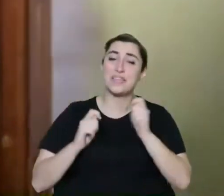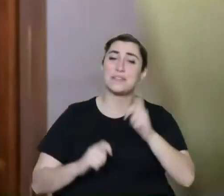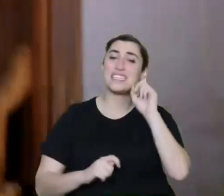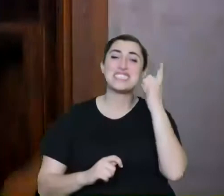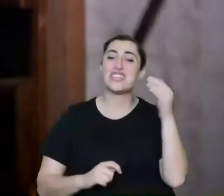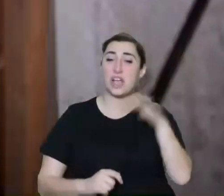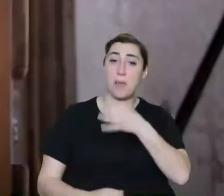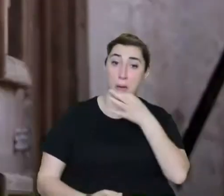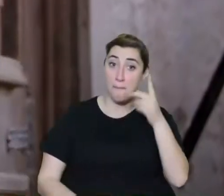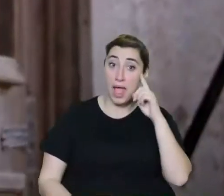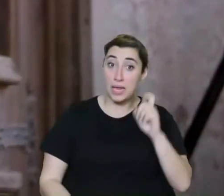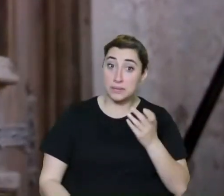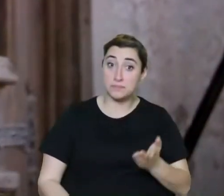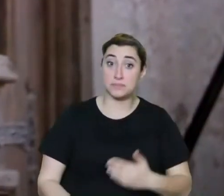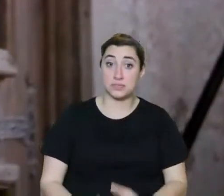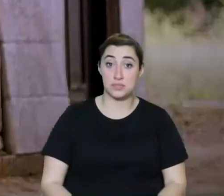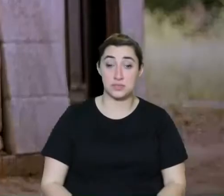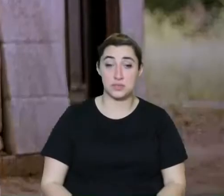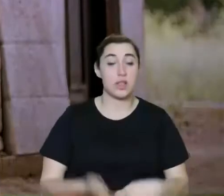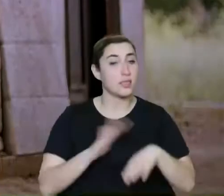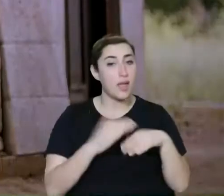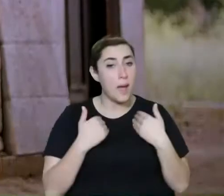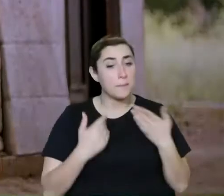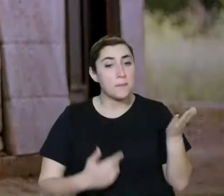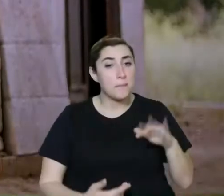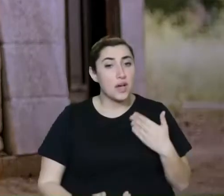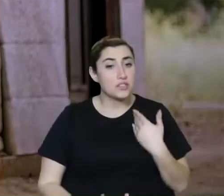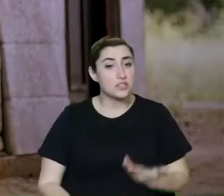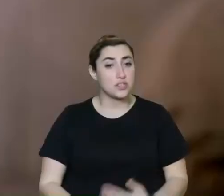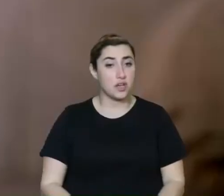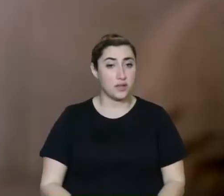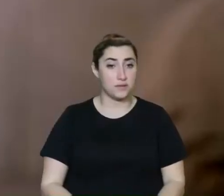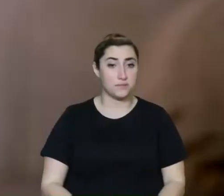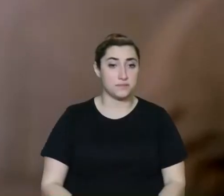sahada gelip haber vermek geri midir? Geri girdi, aralıktan dinliyor. Ne yapabilirim ki başkaca?